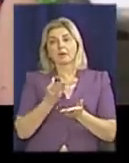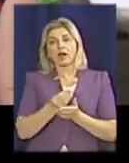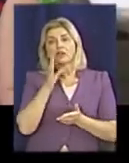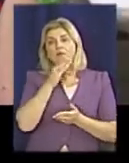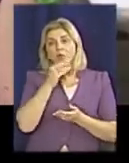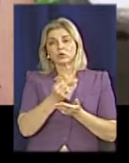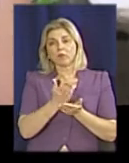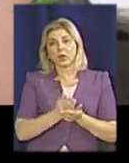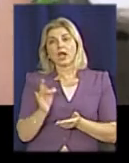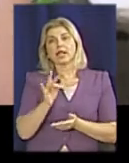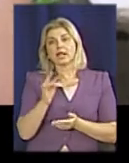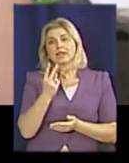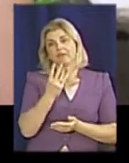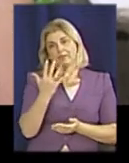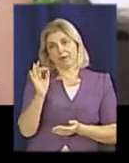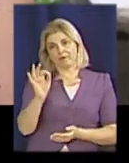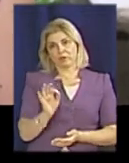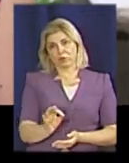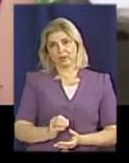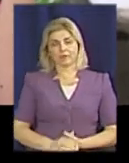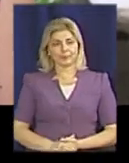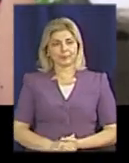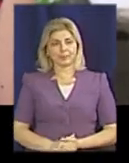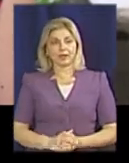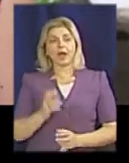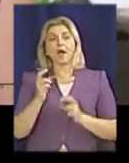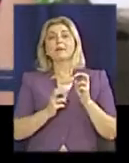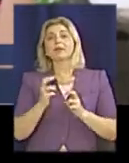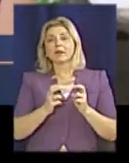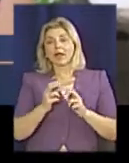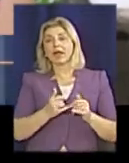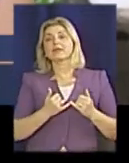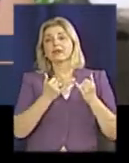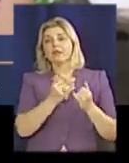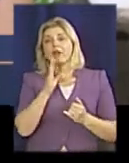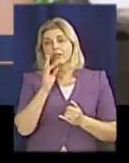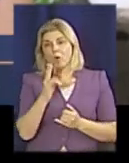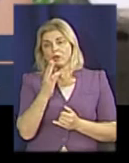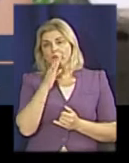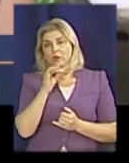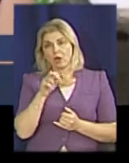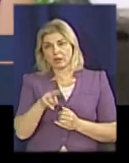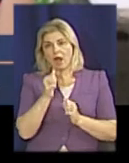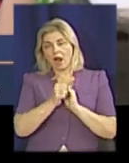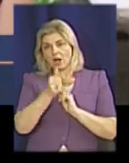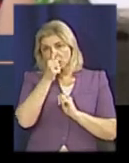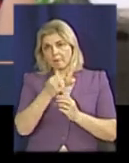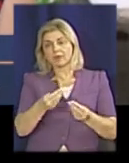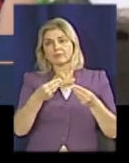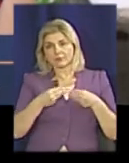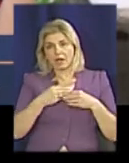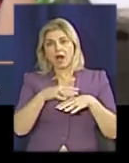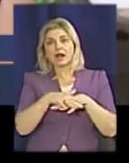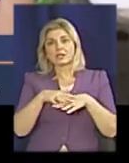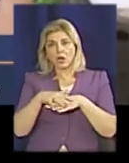у розмірі 25%. Підприємство надавач послуг «Миколаївводоканал» щомісячно подає розрахунки вартості наданих